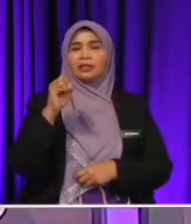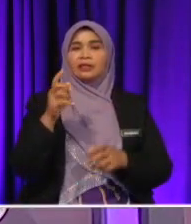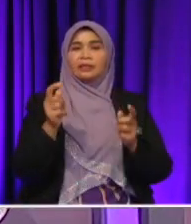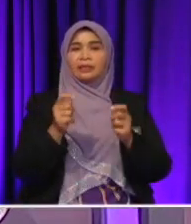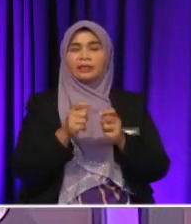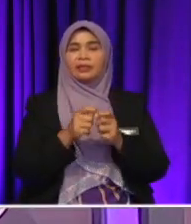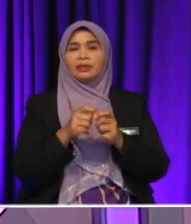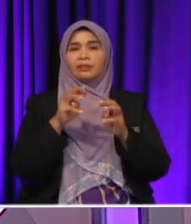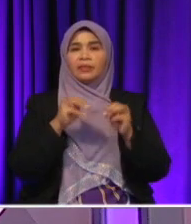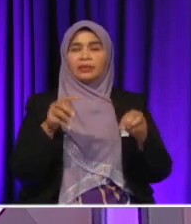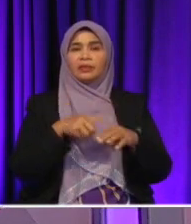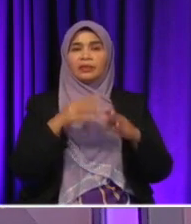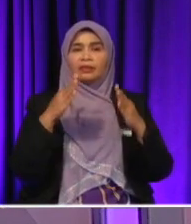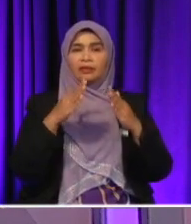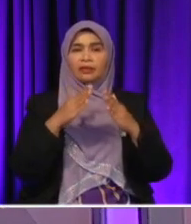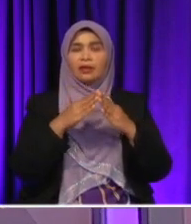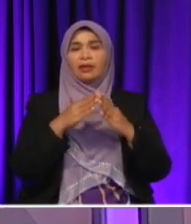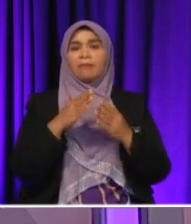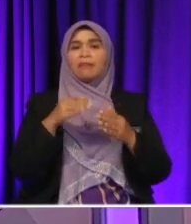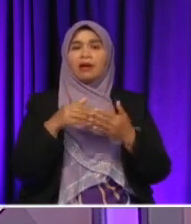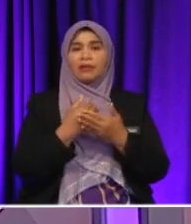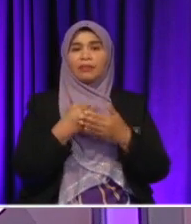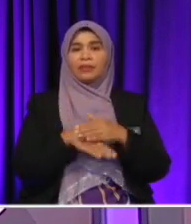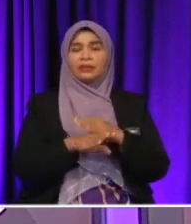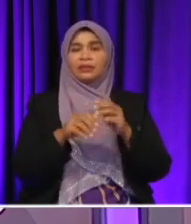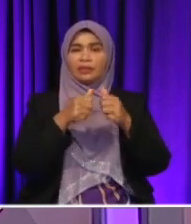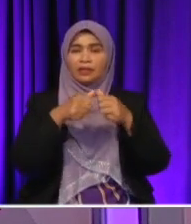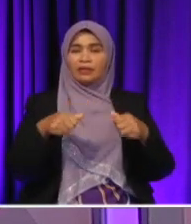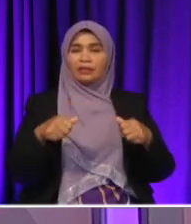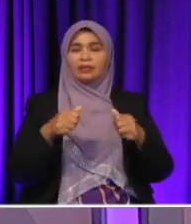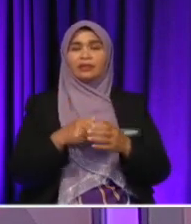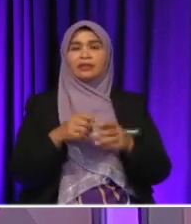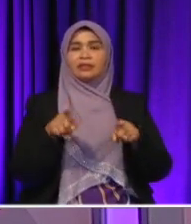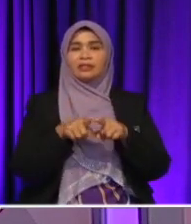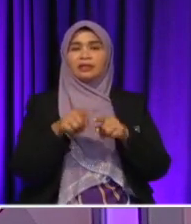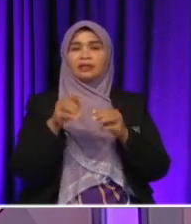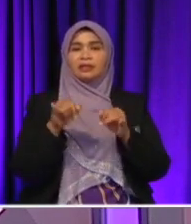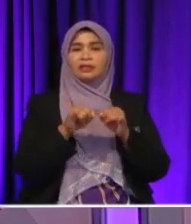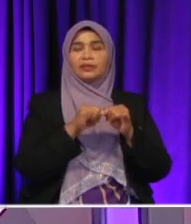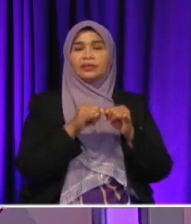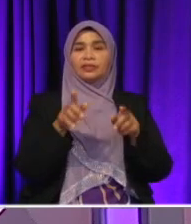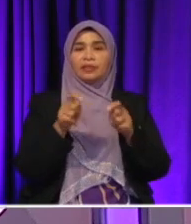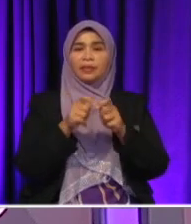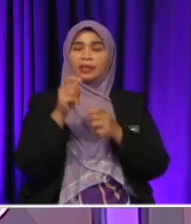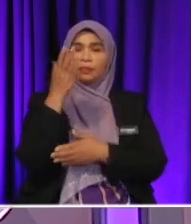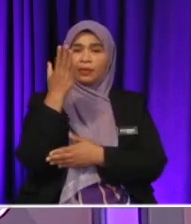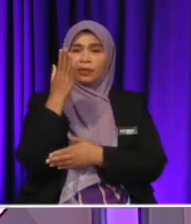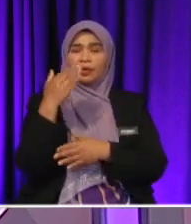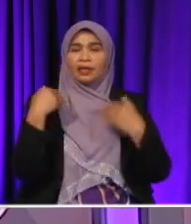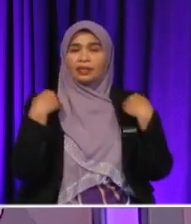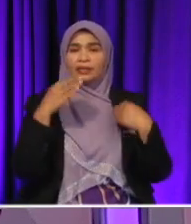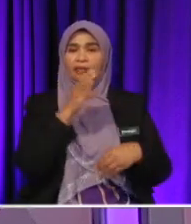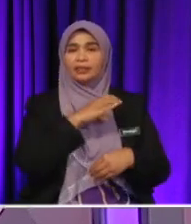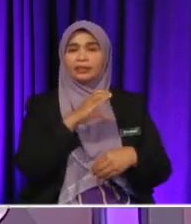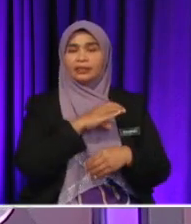asrama menyesuaikan diri jadi Sama juga seperti pokok pokok pun ada ciri-cirinya untuk